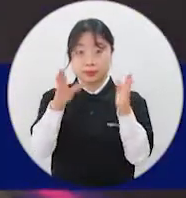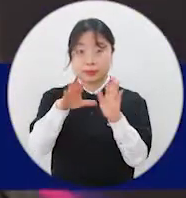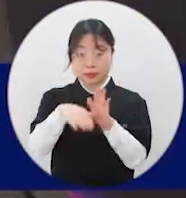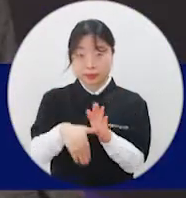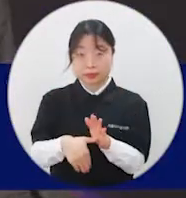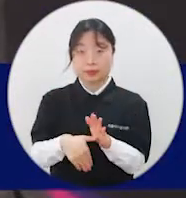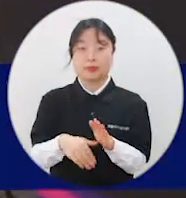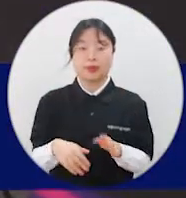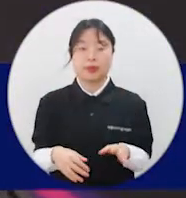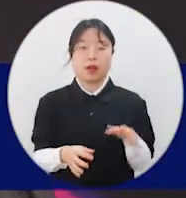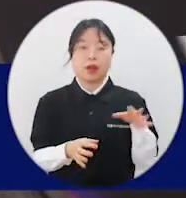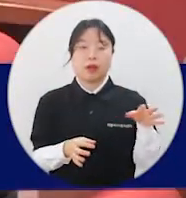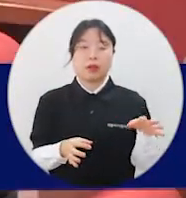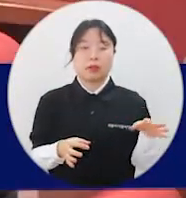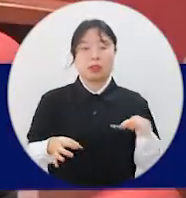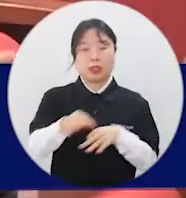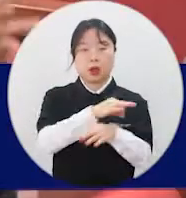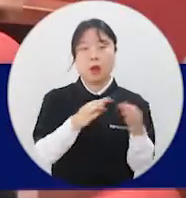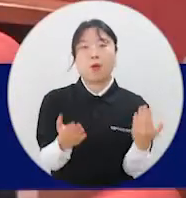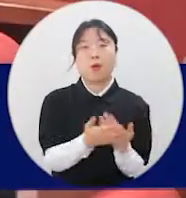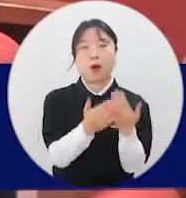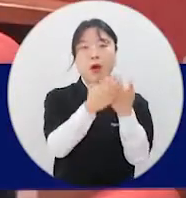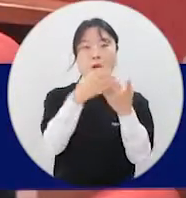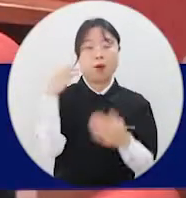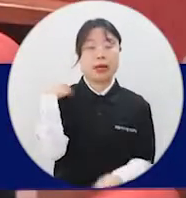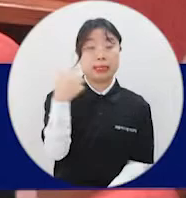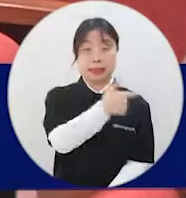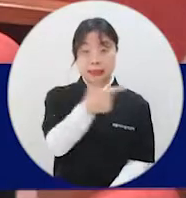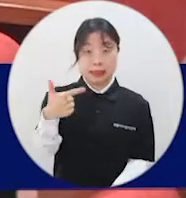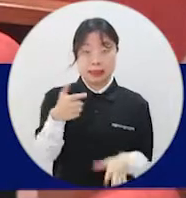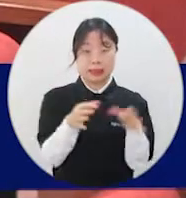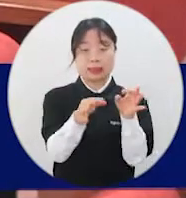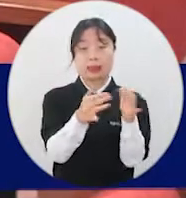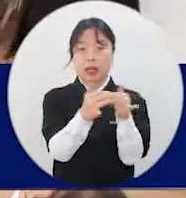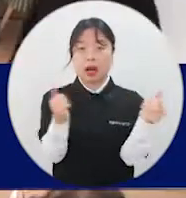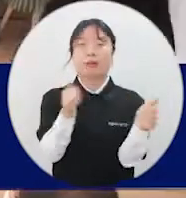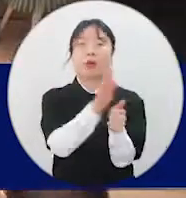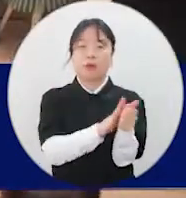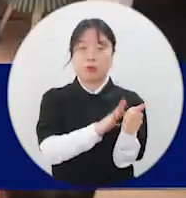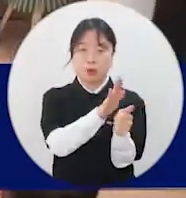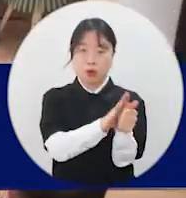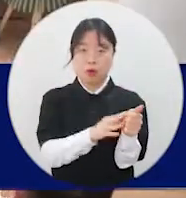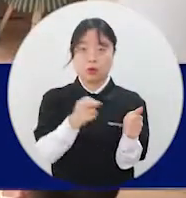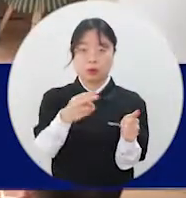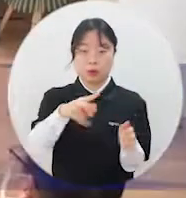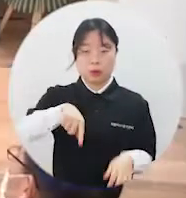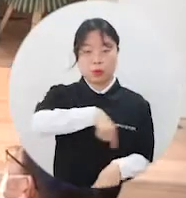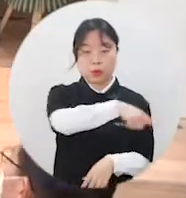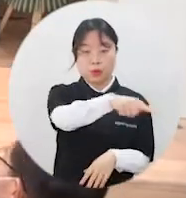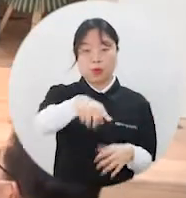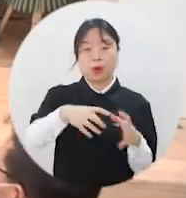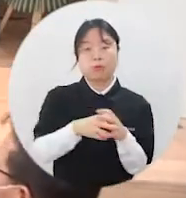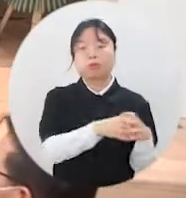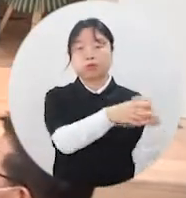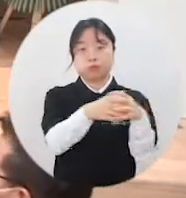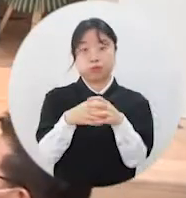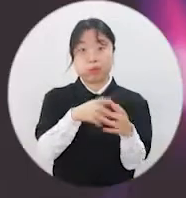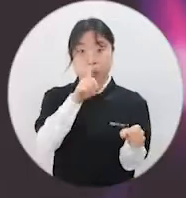날을 맞아 지역경제 활성화에 기여한 소상공인을 격려하고 소상공인들의 화합을 위해